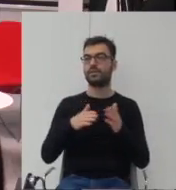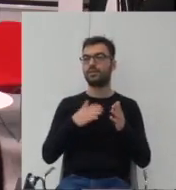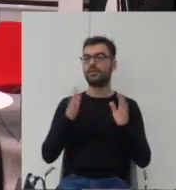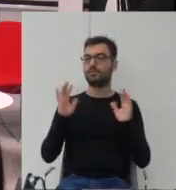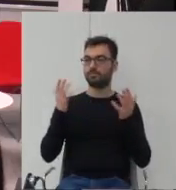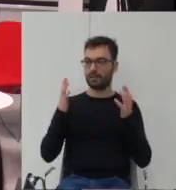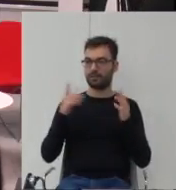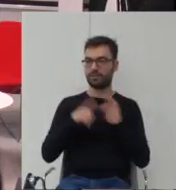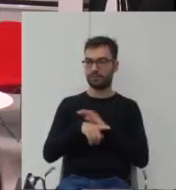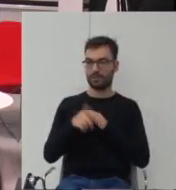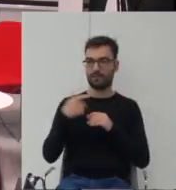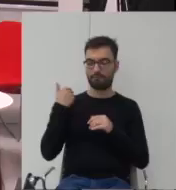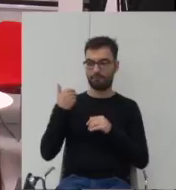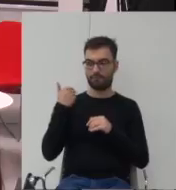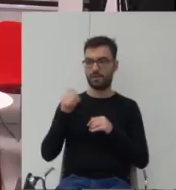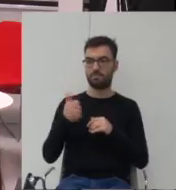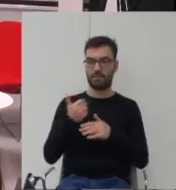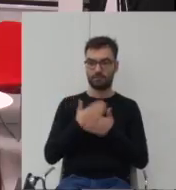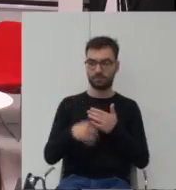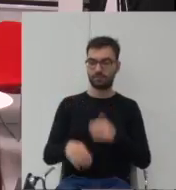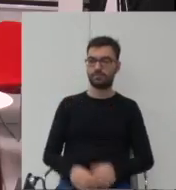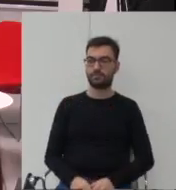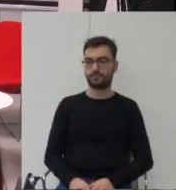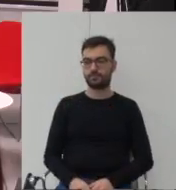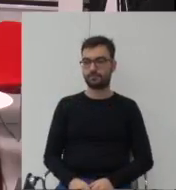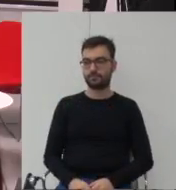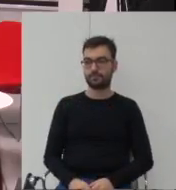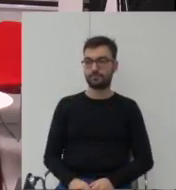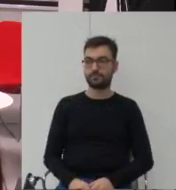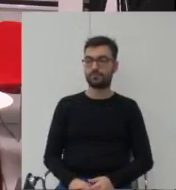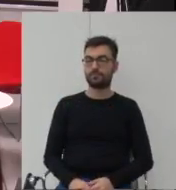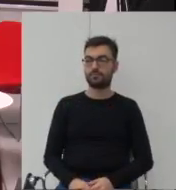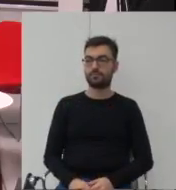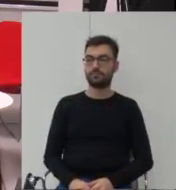o oklaski dla prelegentów naszej pierwszej części.